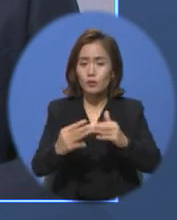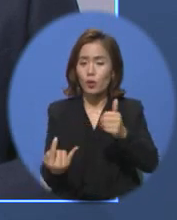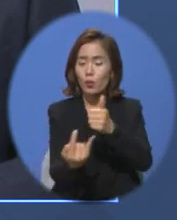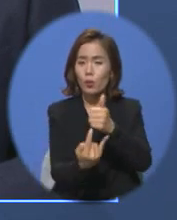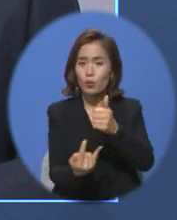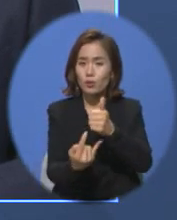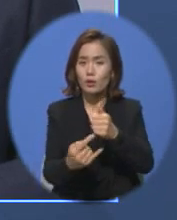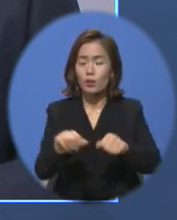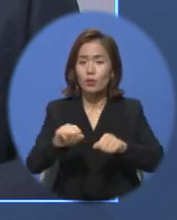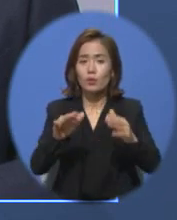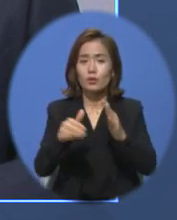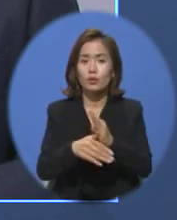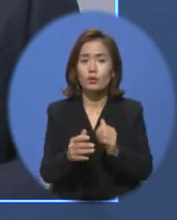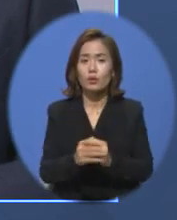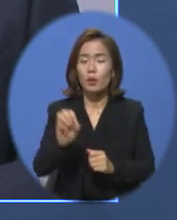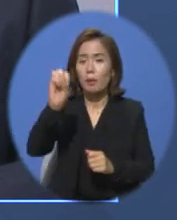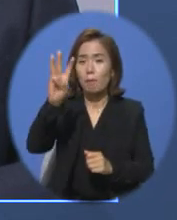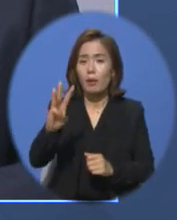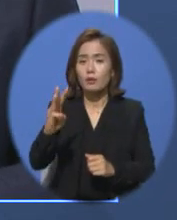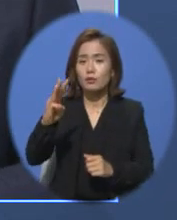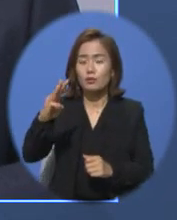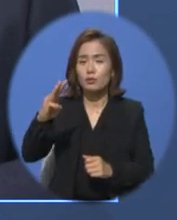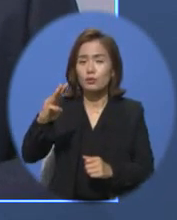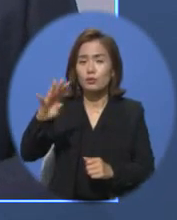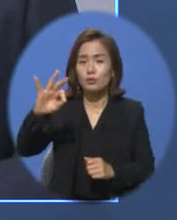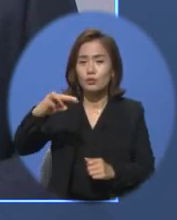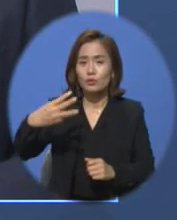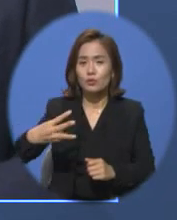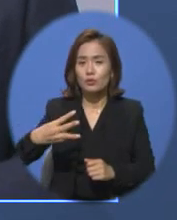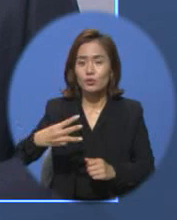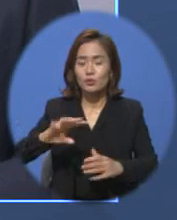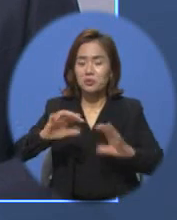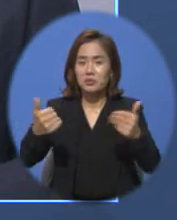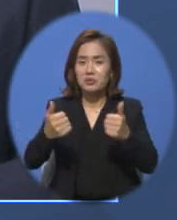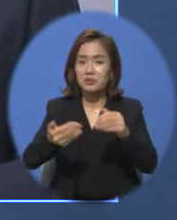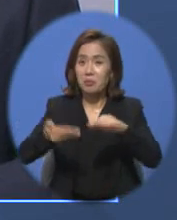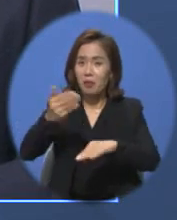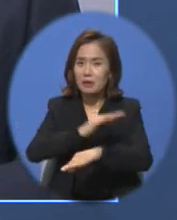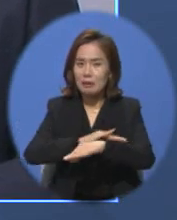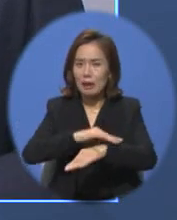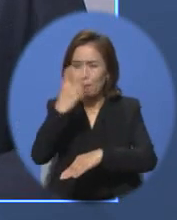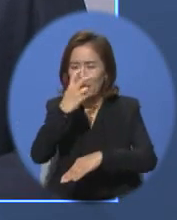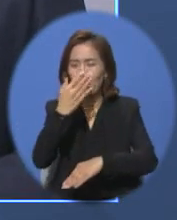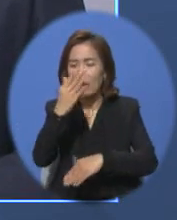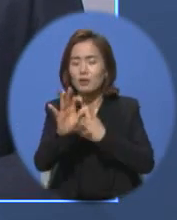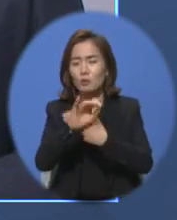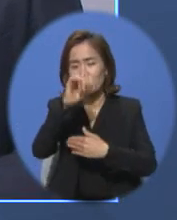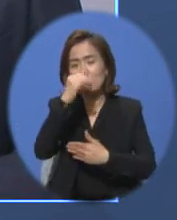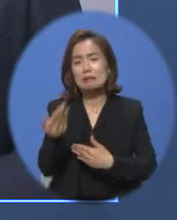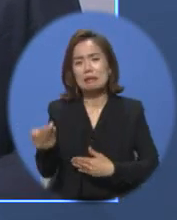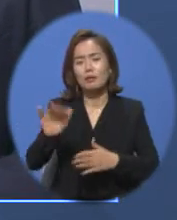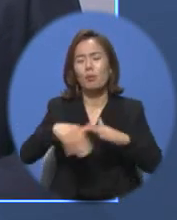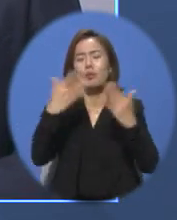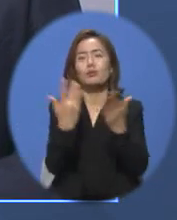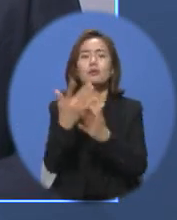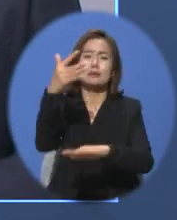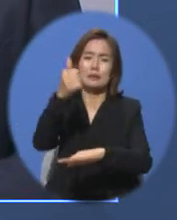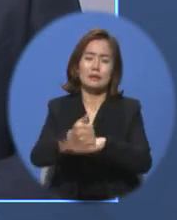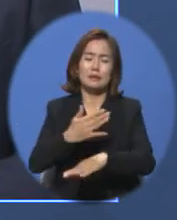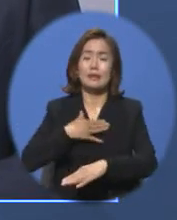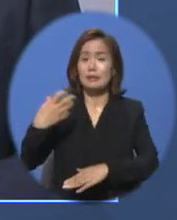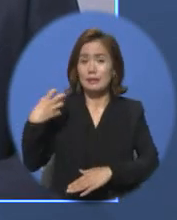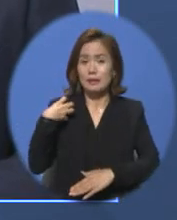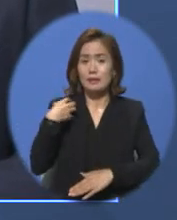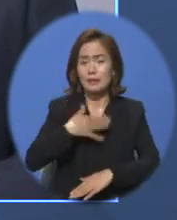국토교통 위원회위원이었던북구을출신의최경환선배님이좀더 신경써주셨더라면결과가조금 더나았을지도모른다는점이다소아쉽습니다.어쨌든이